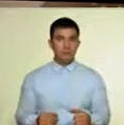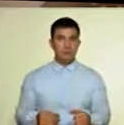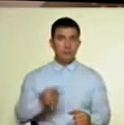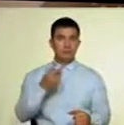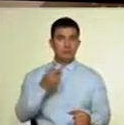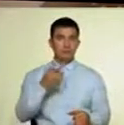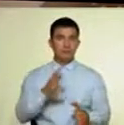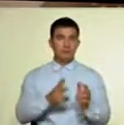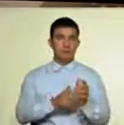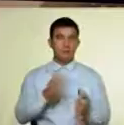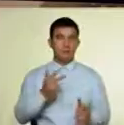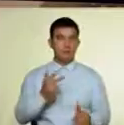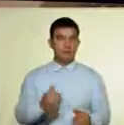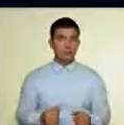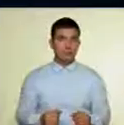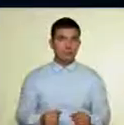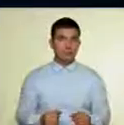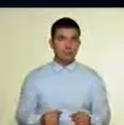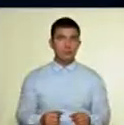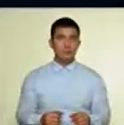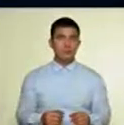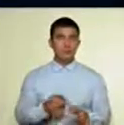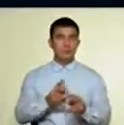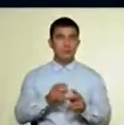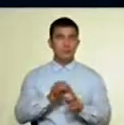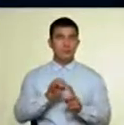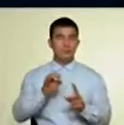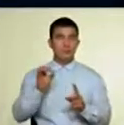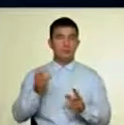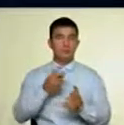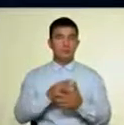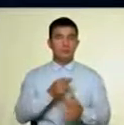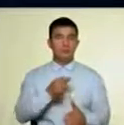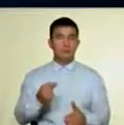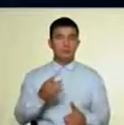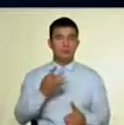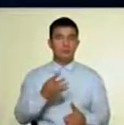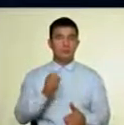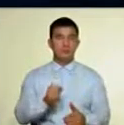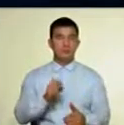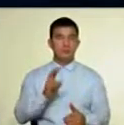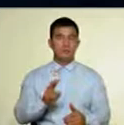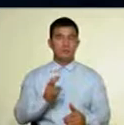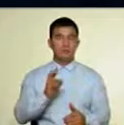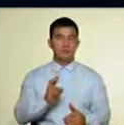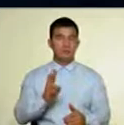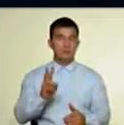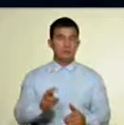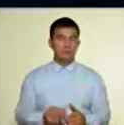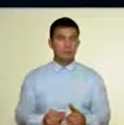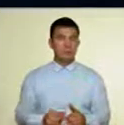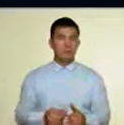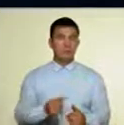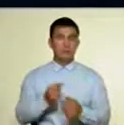248-chi misolning 3-chisi. 1.6 a kub b minus 4 a kvadrat b kvadrat